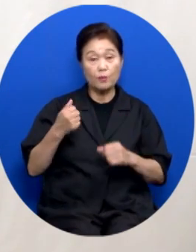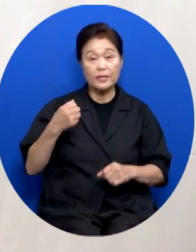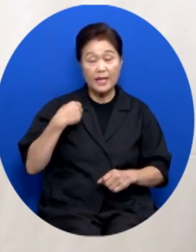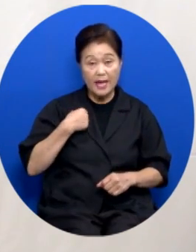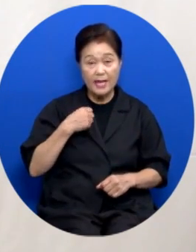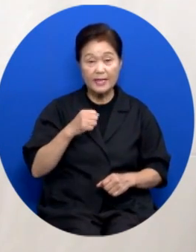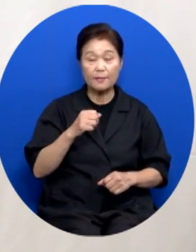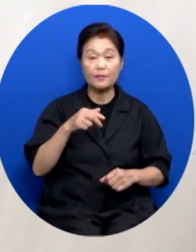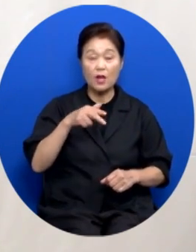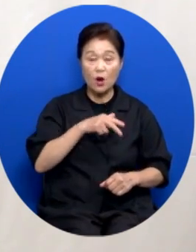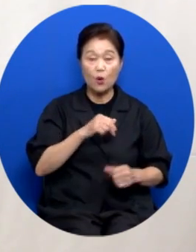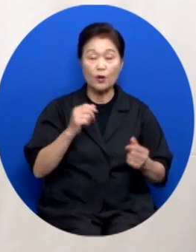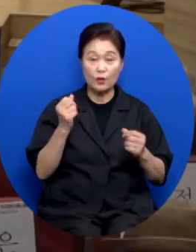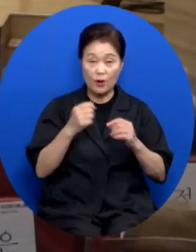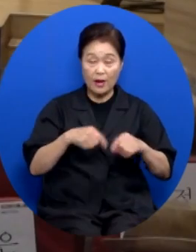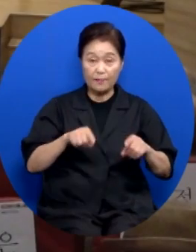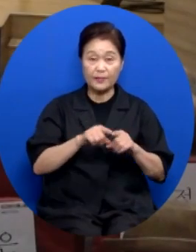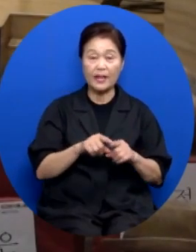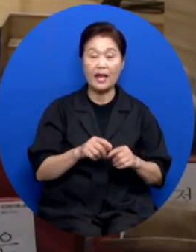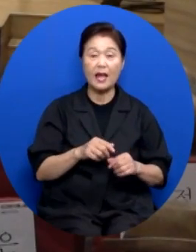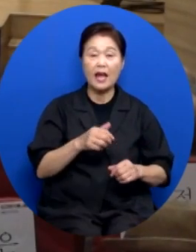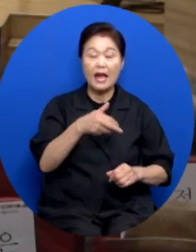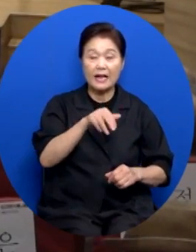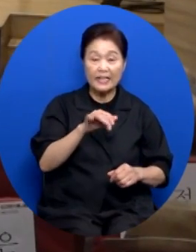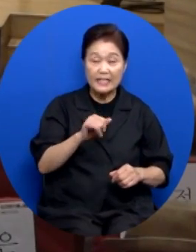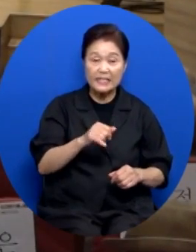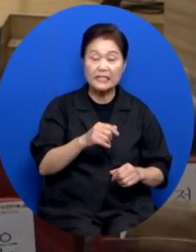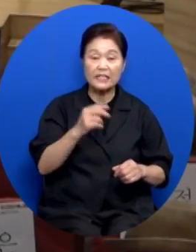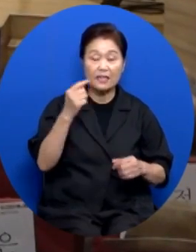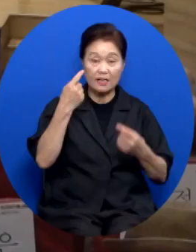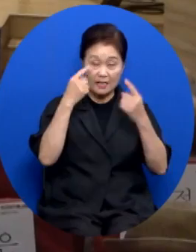이달희, 이미자 의원을 비롯해 카이스트 이강호